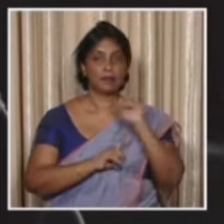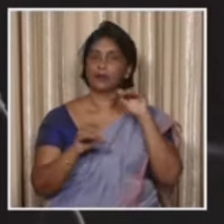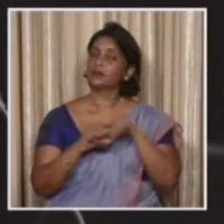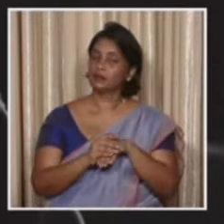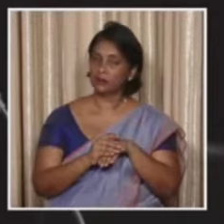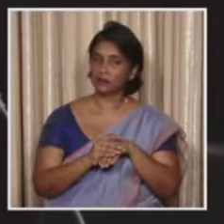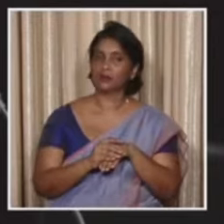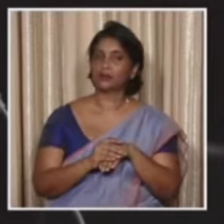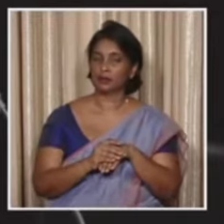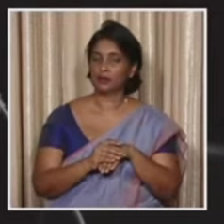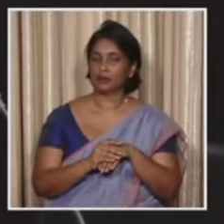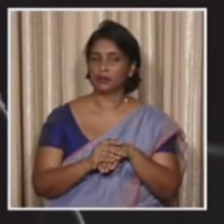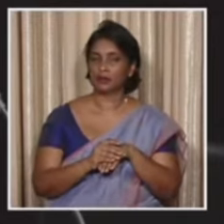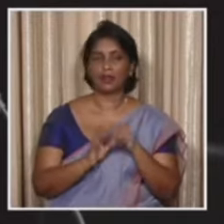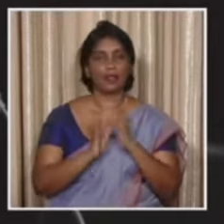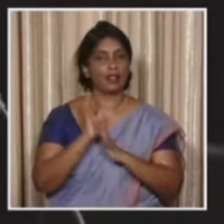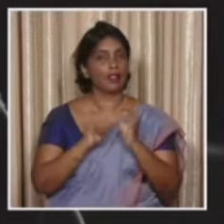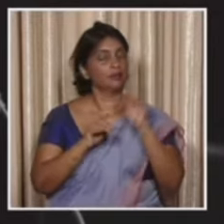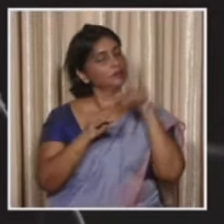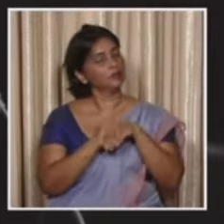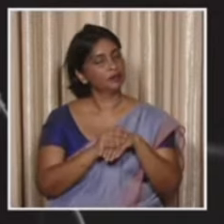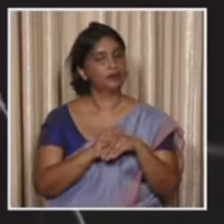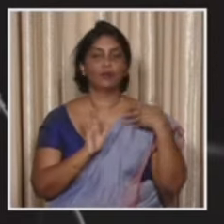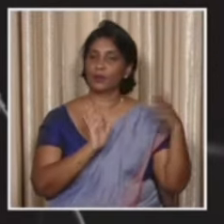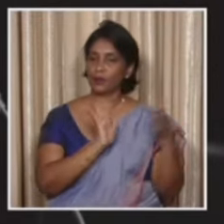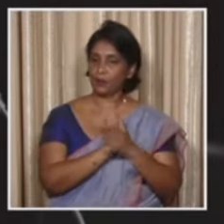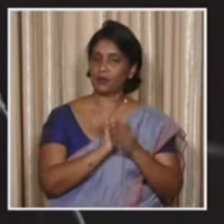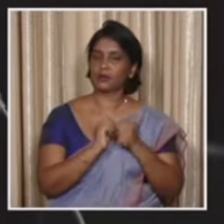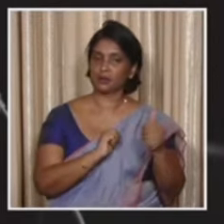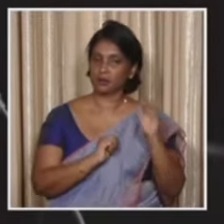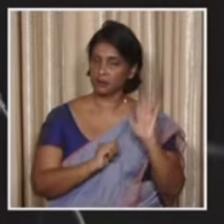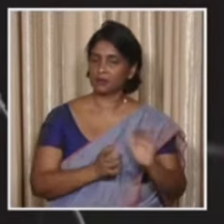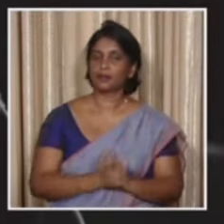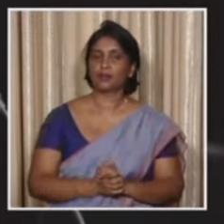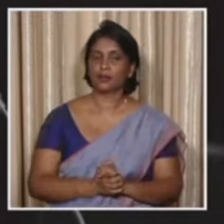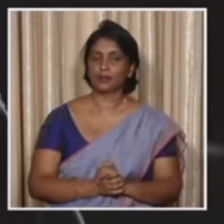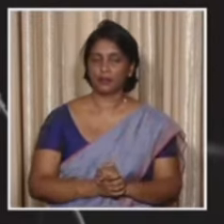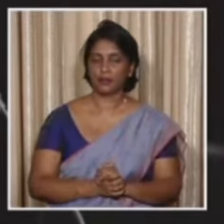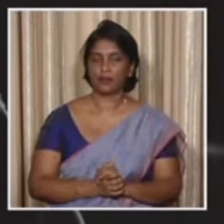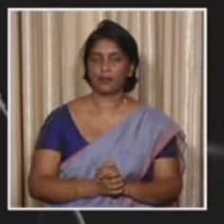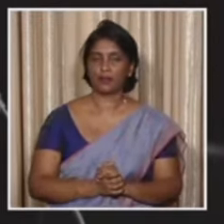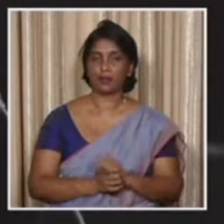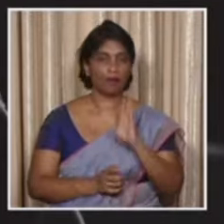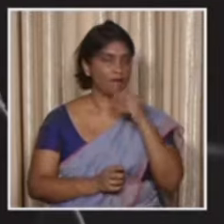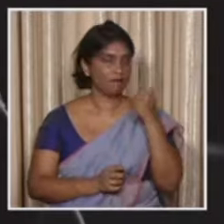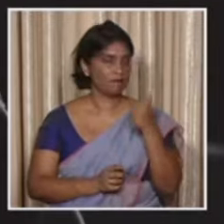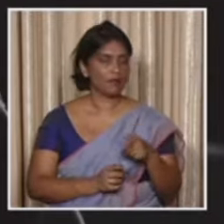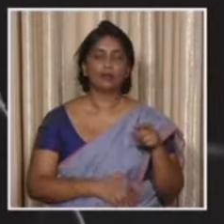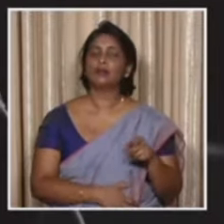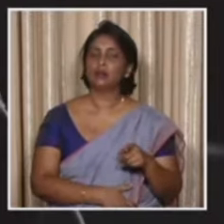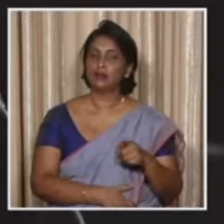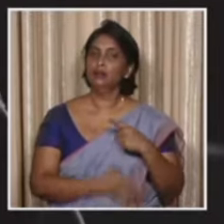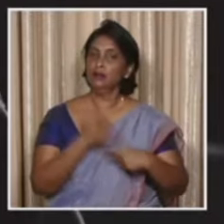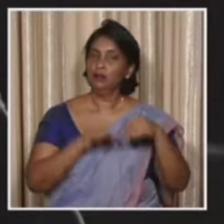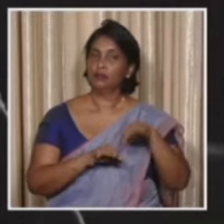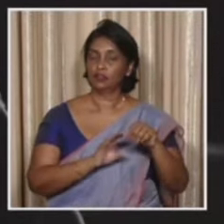சபாகர்பே அமாத்திய மண்டலே இக்கட்ட அப்படி கட்டுவிது கல்ல தீவினா இதாம வெதகாத்